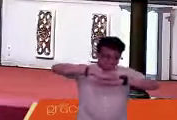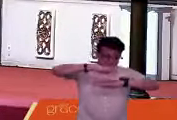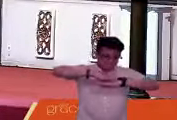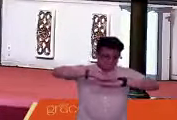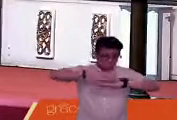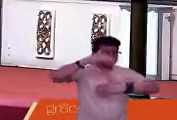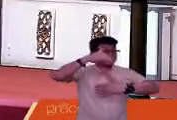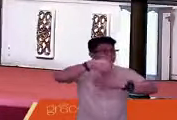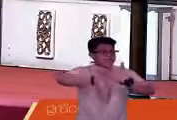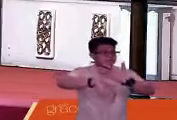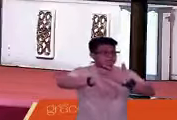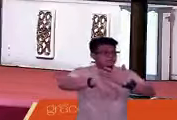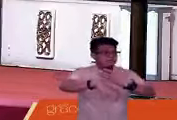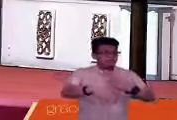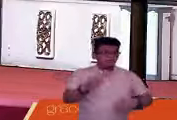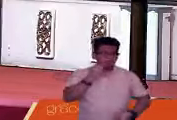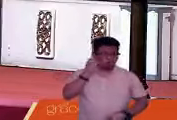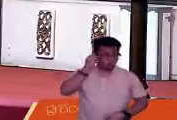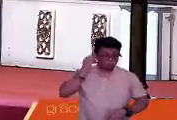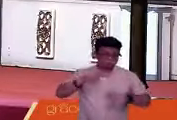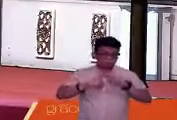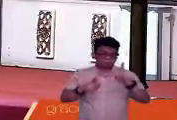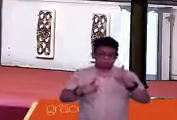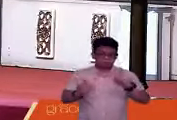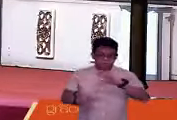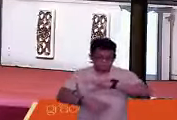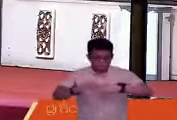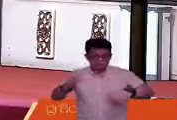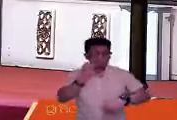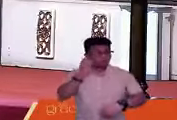Si David, mayo na itong mga binisaya.